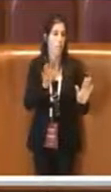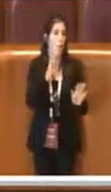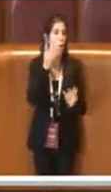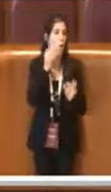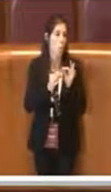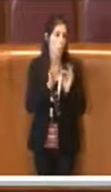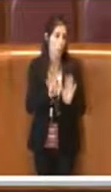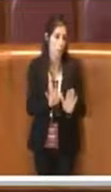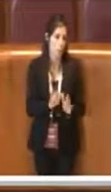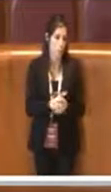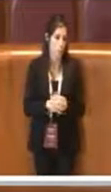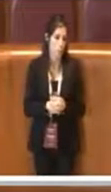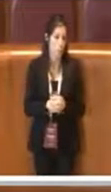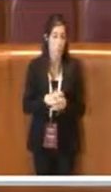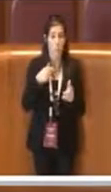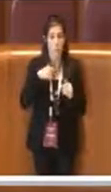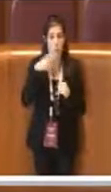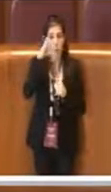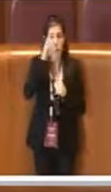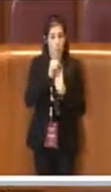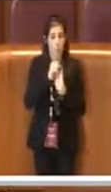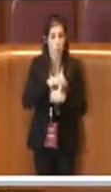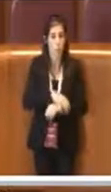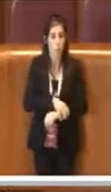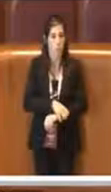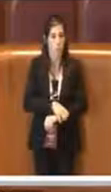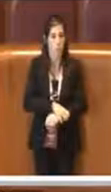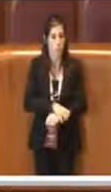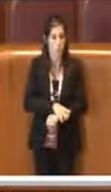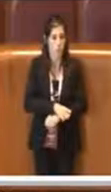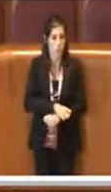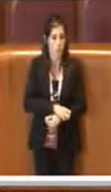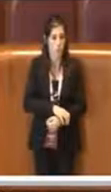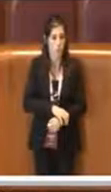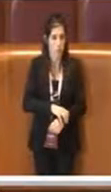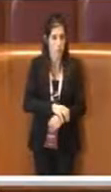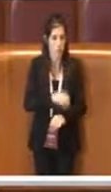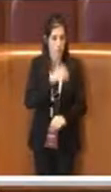un attimo solo. Io capisco.